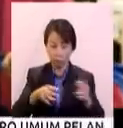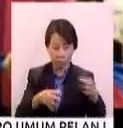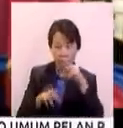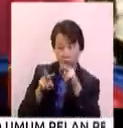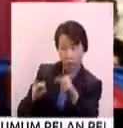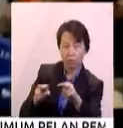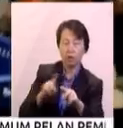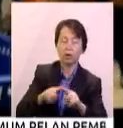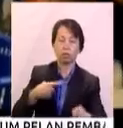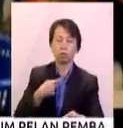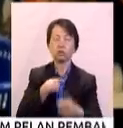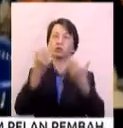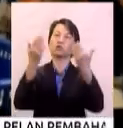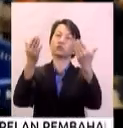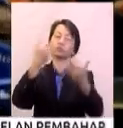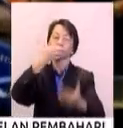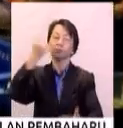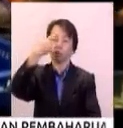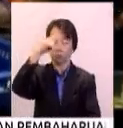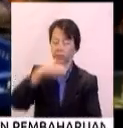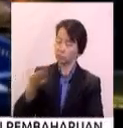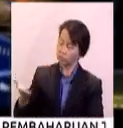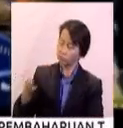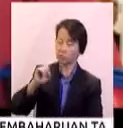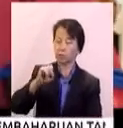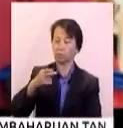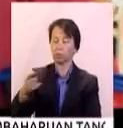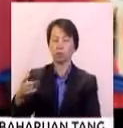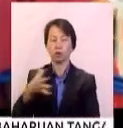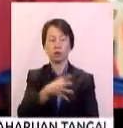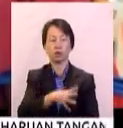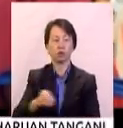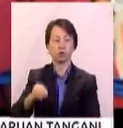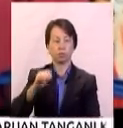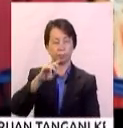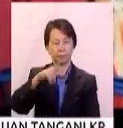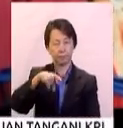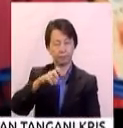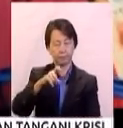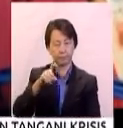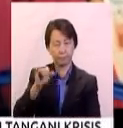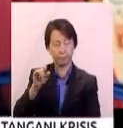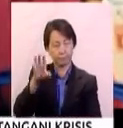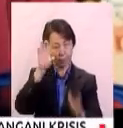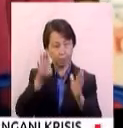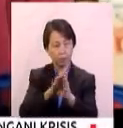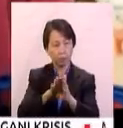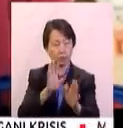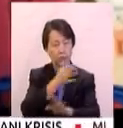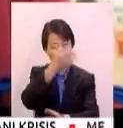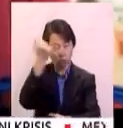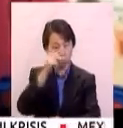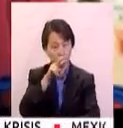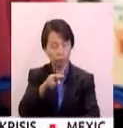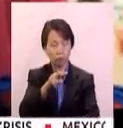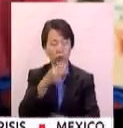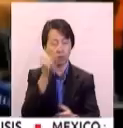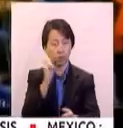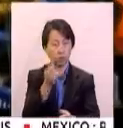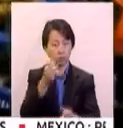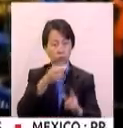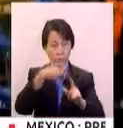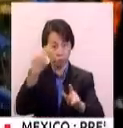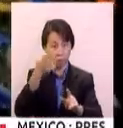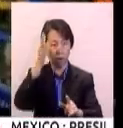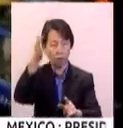terlibat. Apapun, kami doakan yang terbaik buat Sheila Rusli dan JS Pictures. Sebelum itu, jangan lupa saksikan Ketuk-ketuk Ramadan 2019